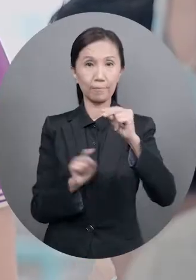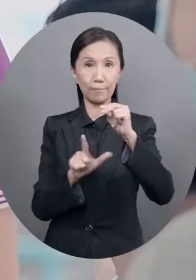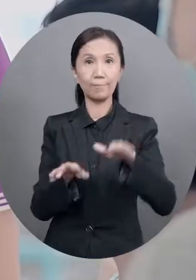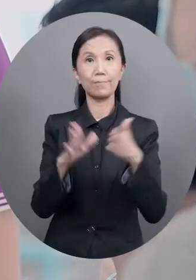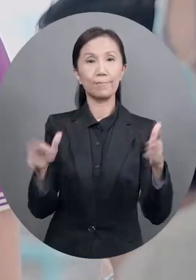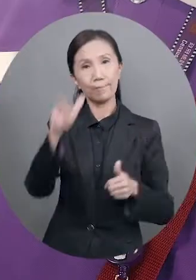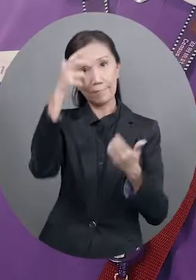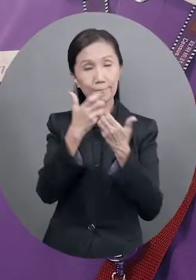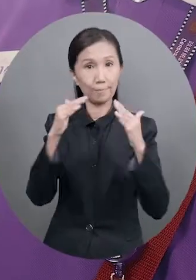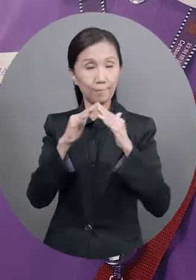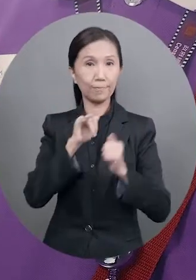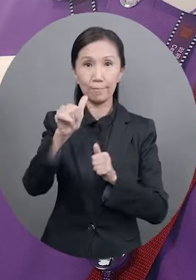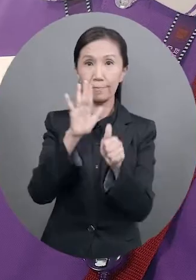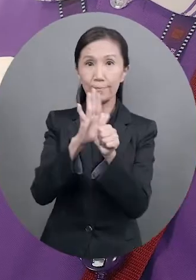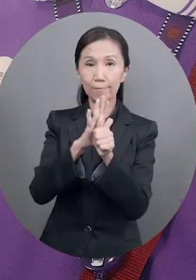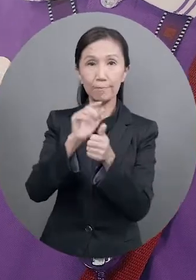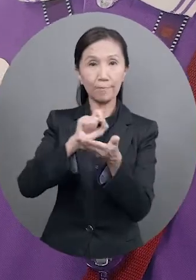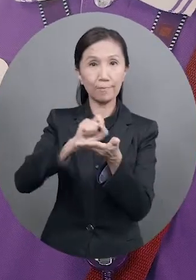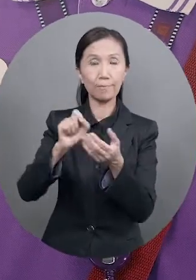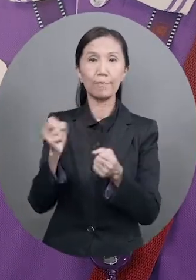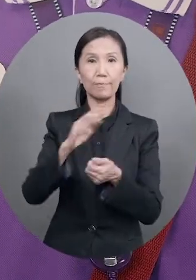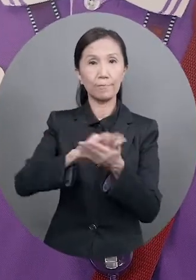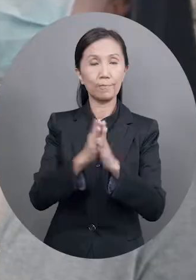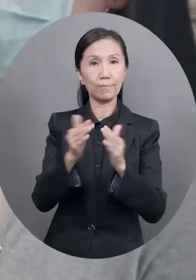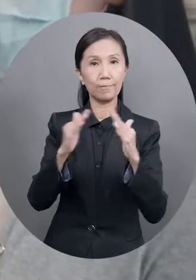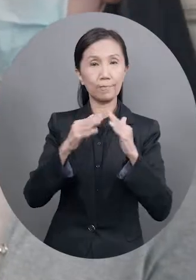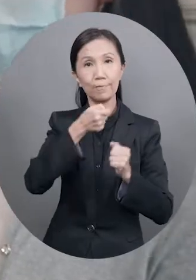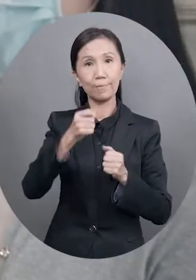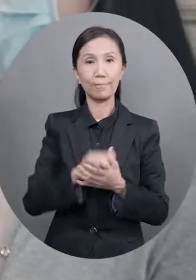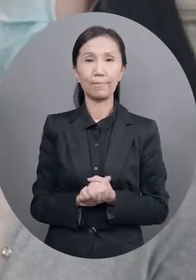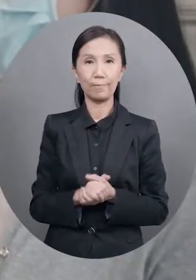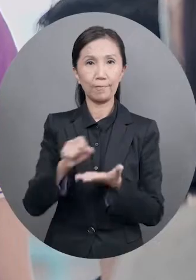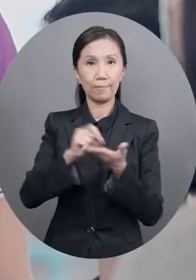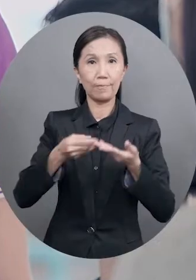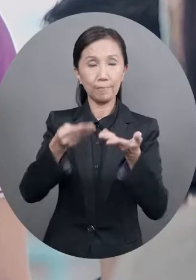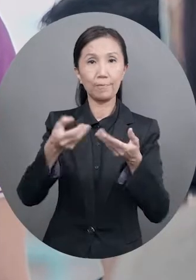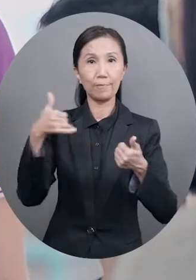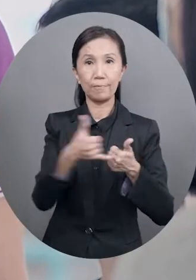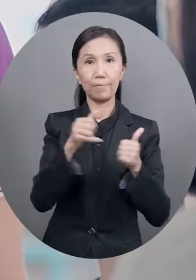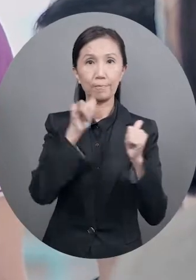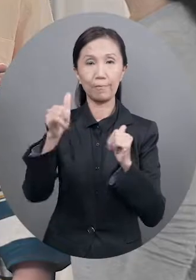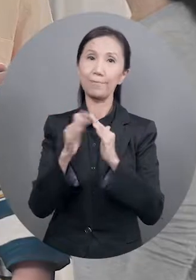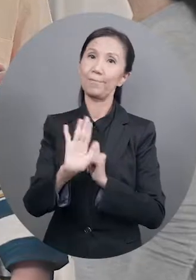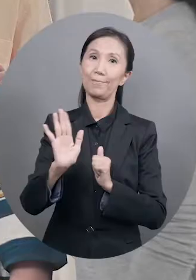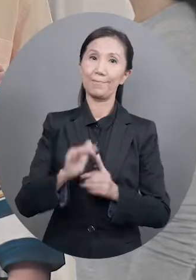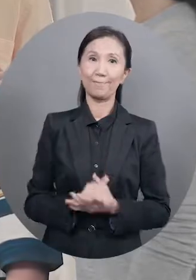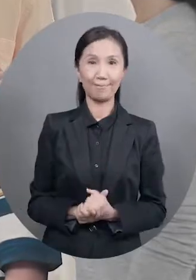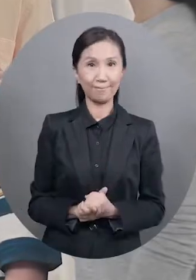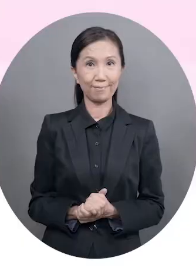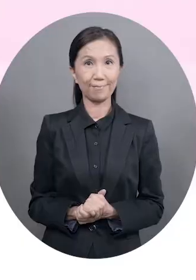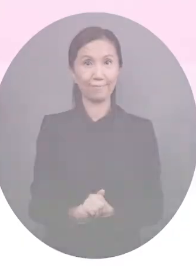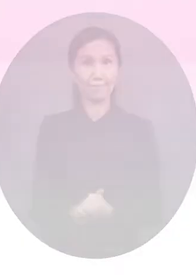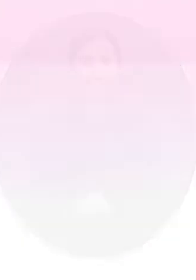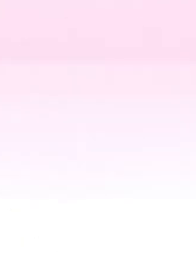由7月18号起，政府统计处会上门帮未回复或预约咗嘅住户做访问。交咗问卷，我哋就唔会上门噶啦。